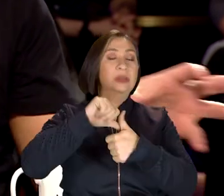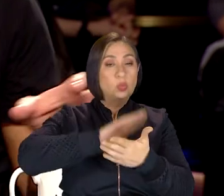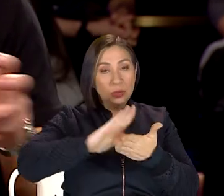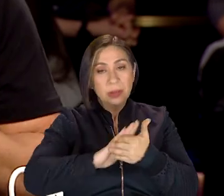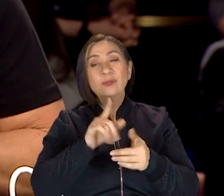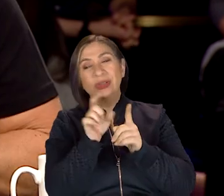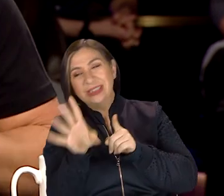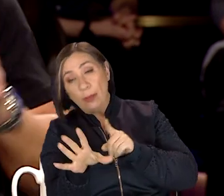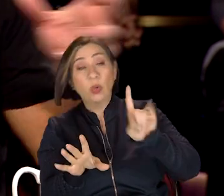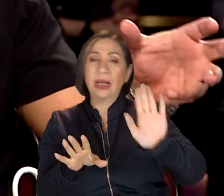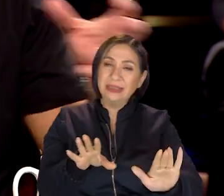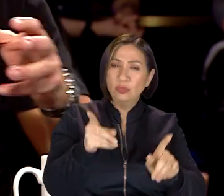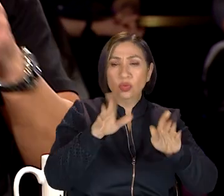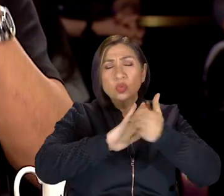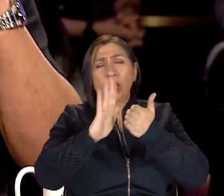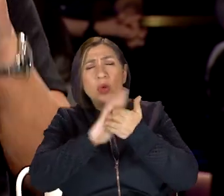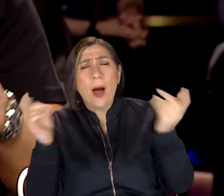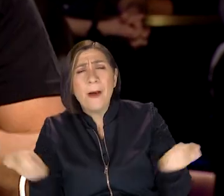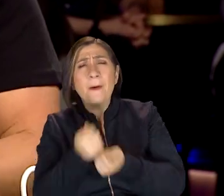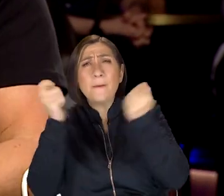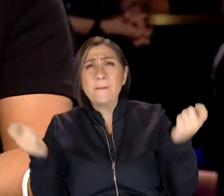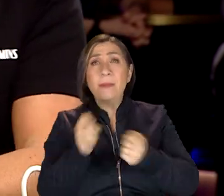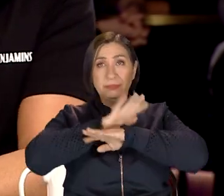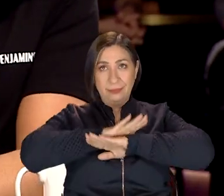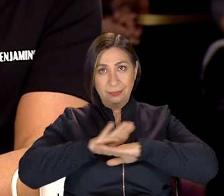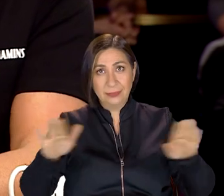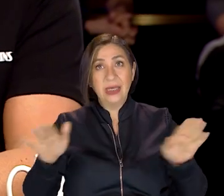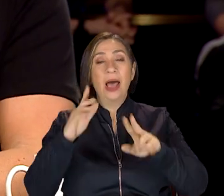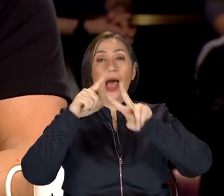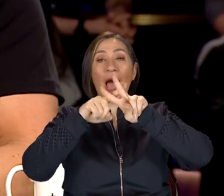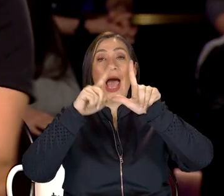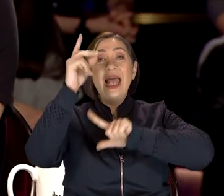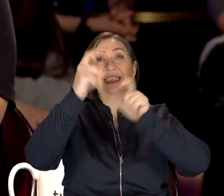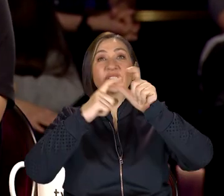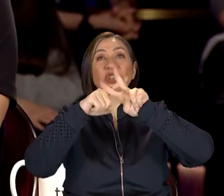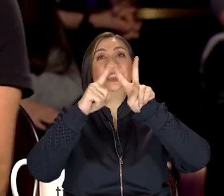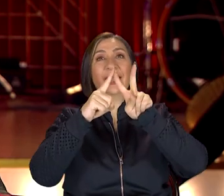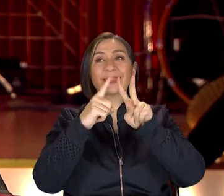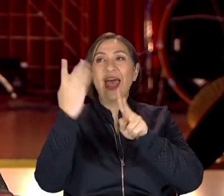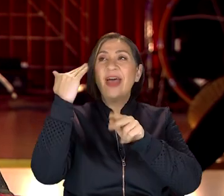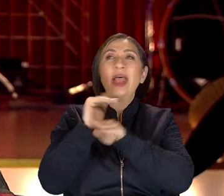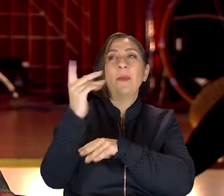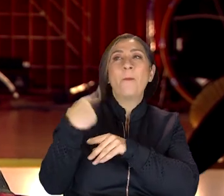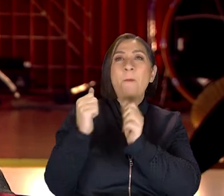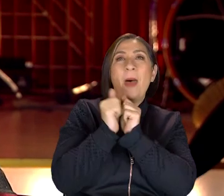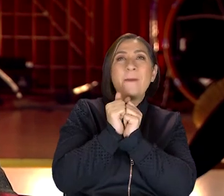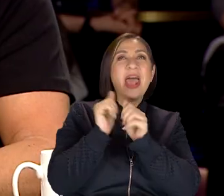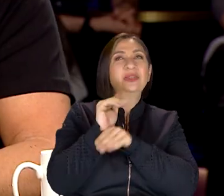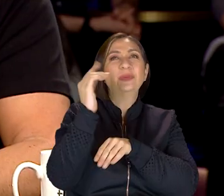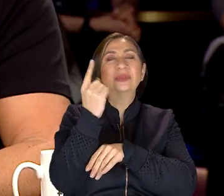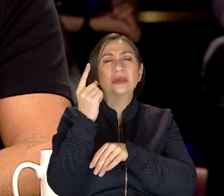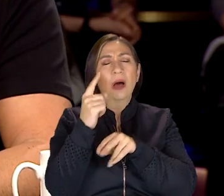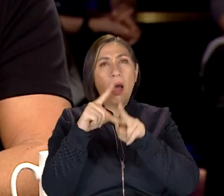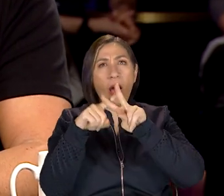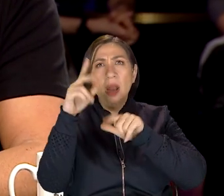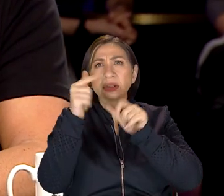okuyoruz. Şunu çıkaralım, bu kalsın, bunu falan falan derken... Benim abi Alişan'la bir olayım var, tamam mı? Hani onu da ben hani yazdım.